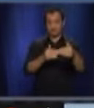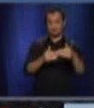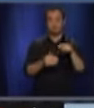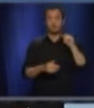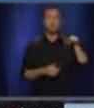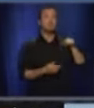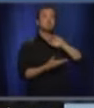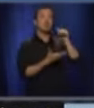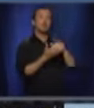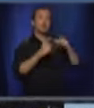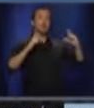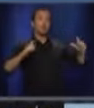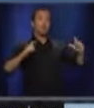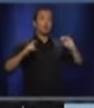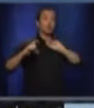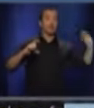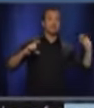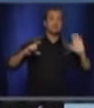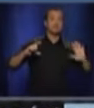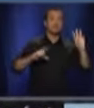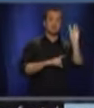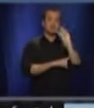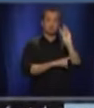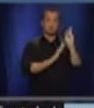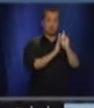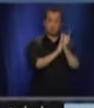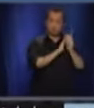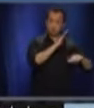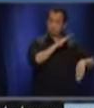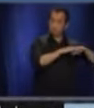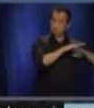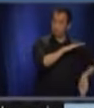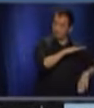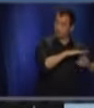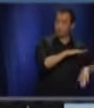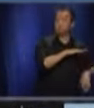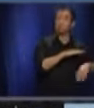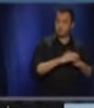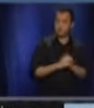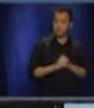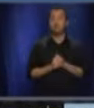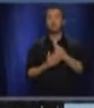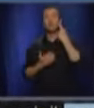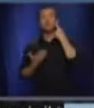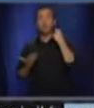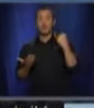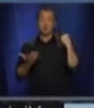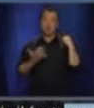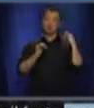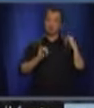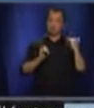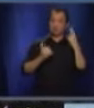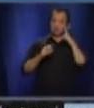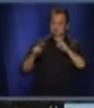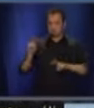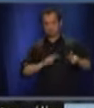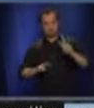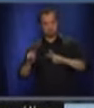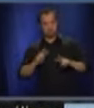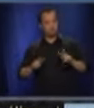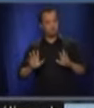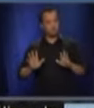pour l'ensemble des centres hier. OK? Parce que moi, j'ai toujours les résultats d'hier. Puis je pense qu'on a eu quelque chose comme 23